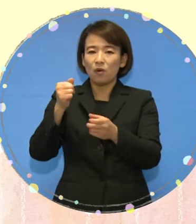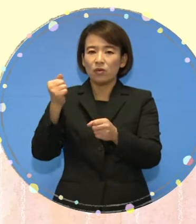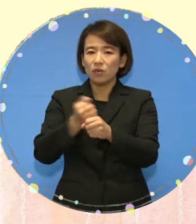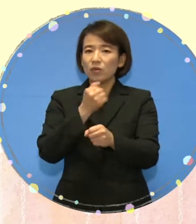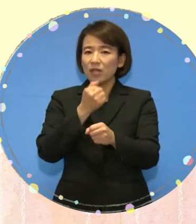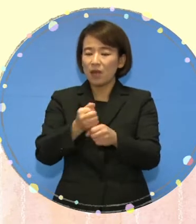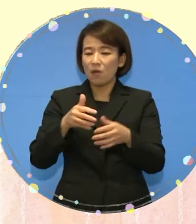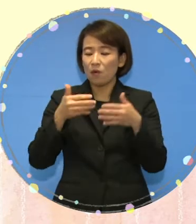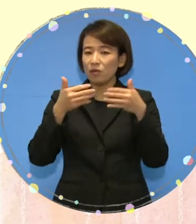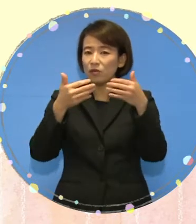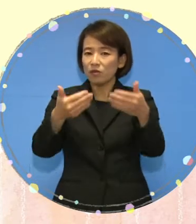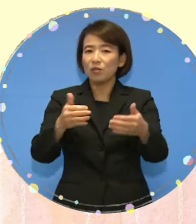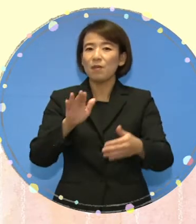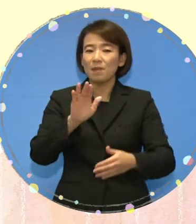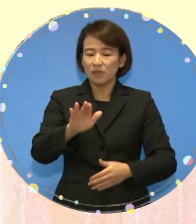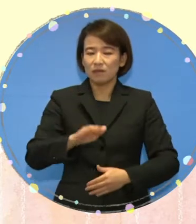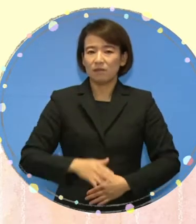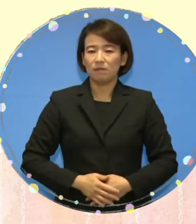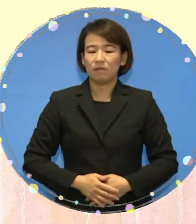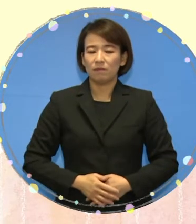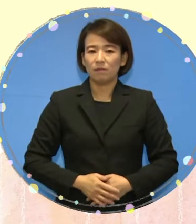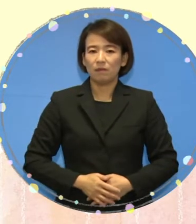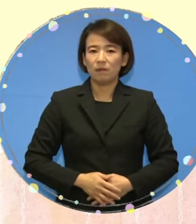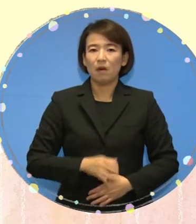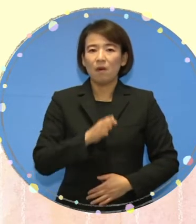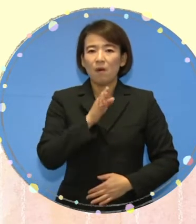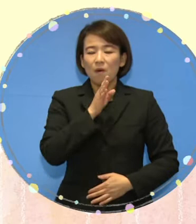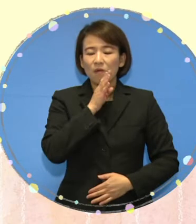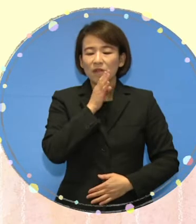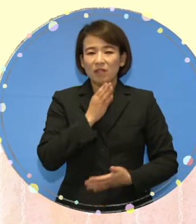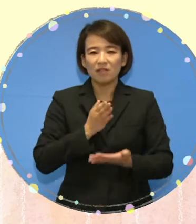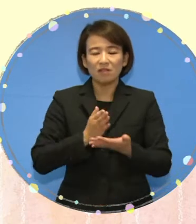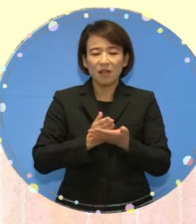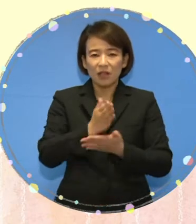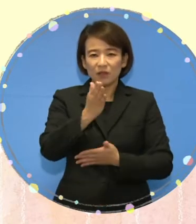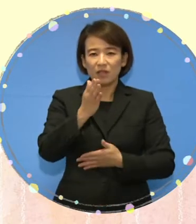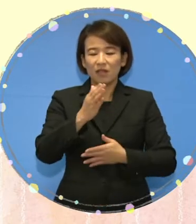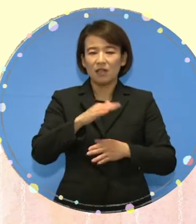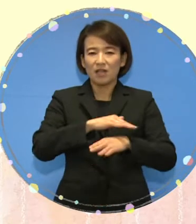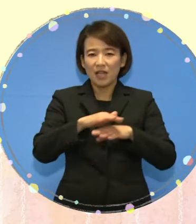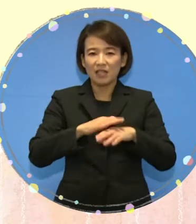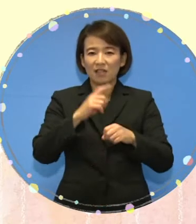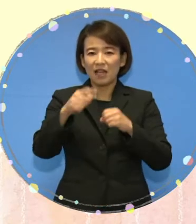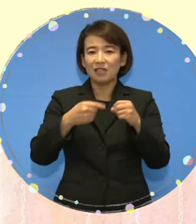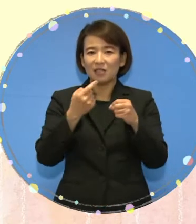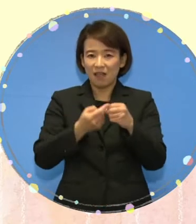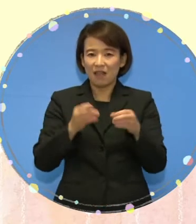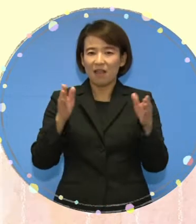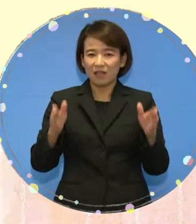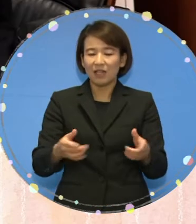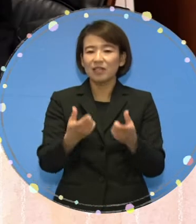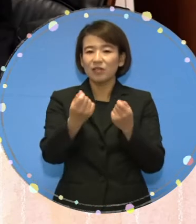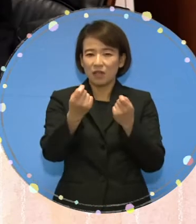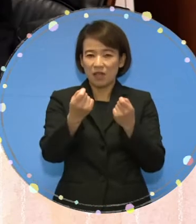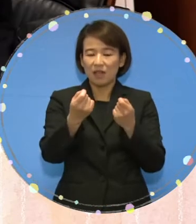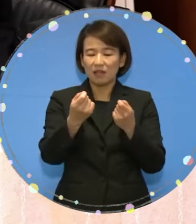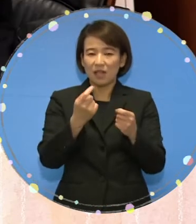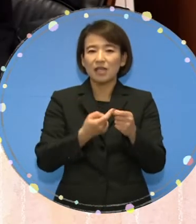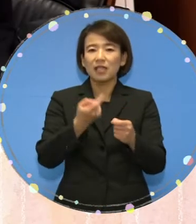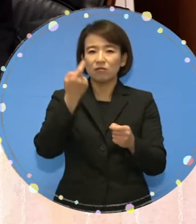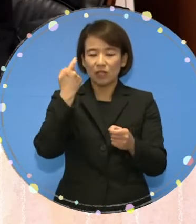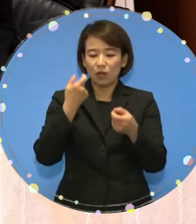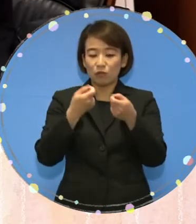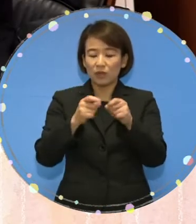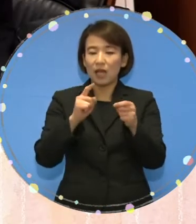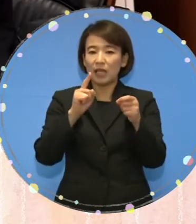推進させてまいりますまさにスタートを切るという大切な1年なんですねそれでは昨年の